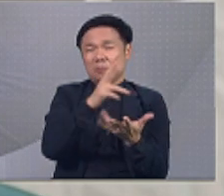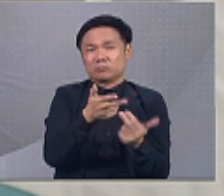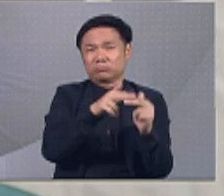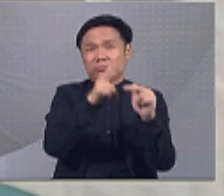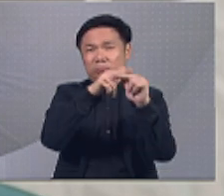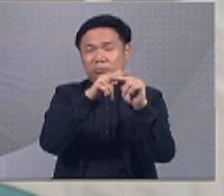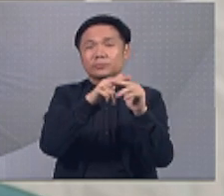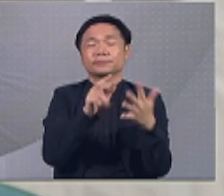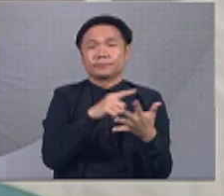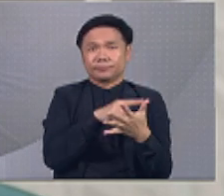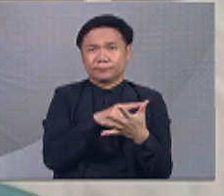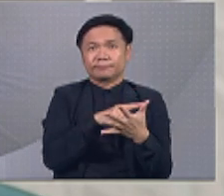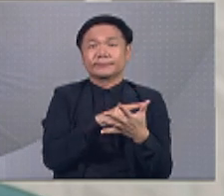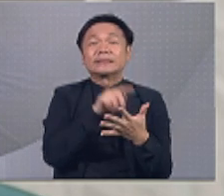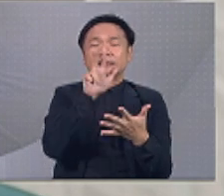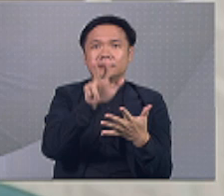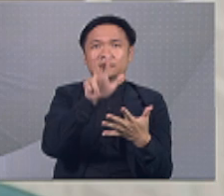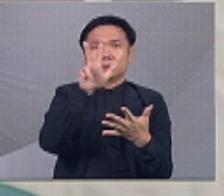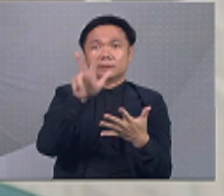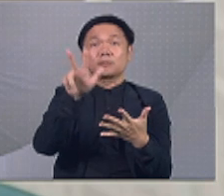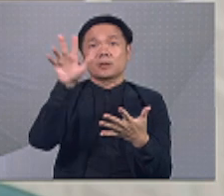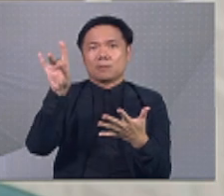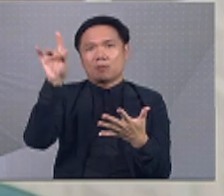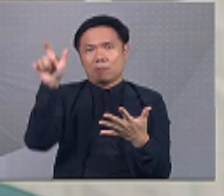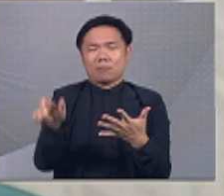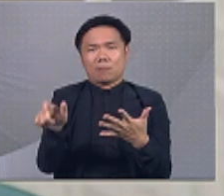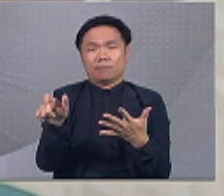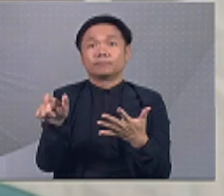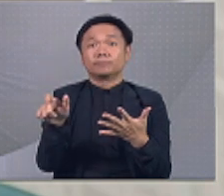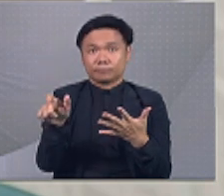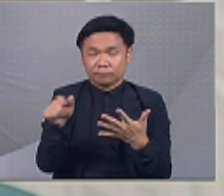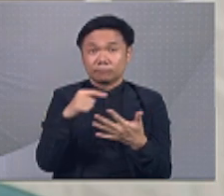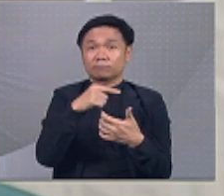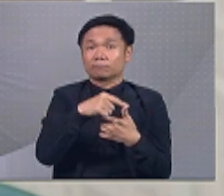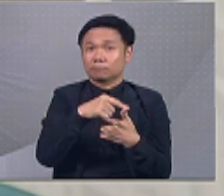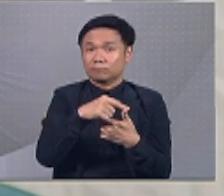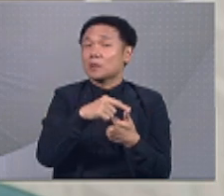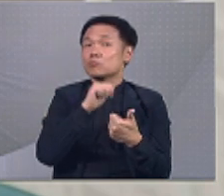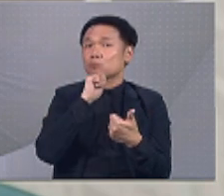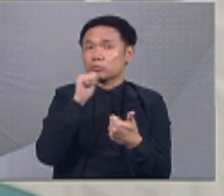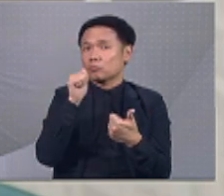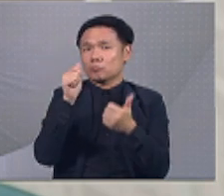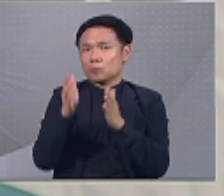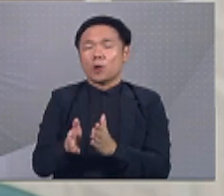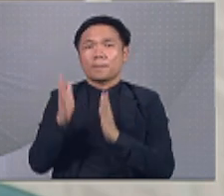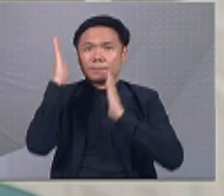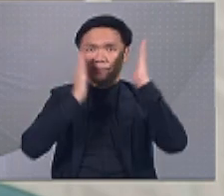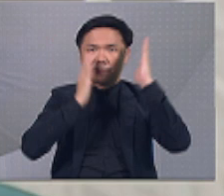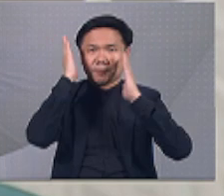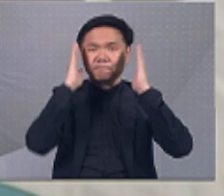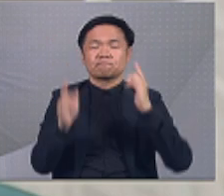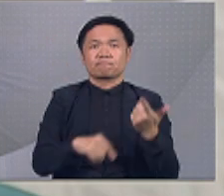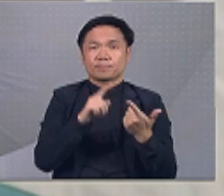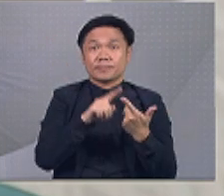jumlah keseluruhan ialah 338 kiss kesemua dia melibatkan bukan warga yang hadir Cluster